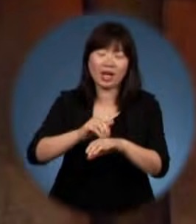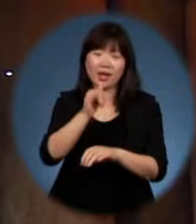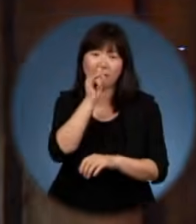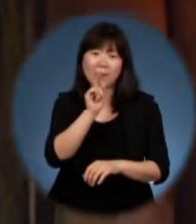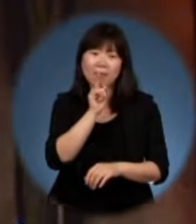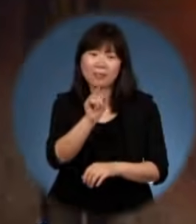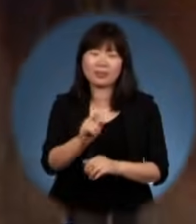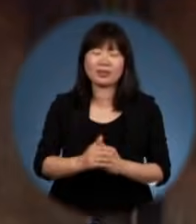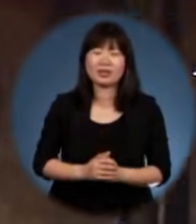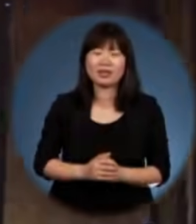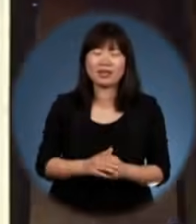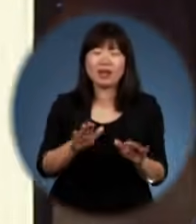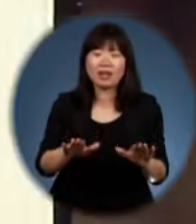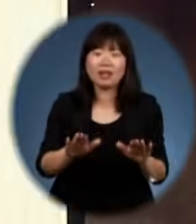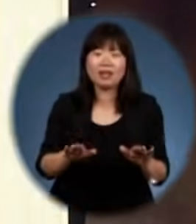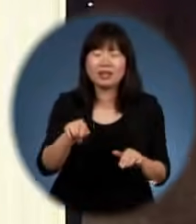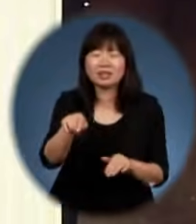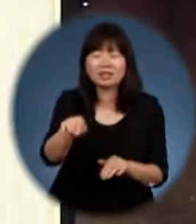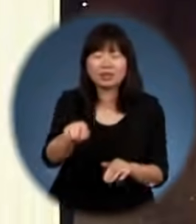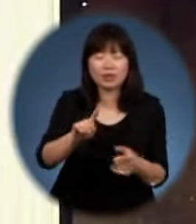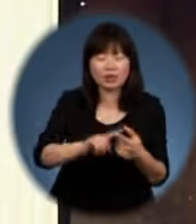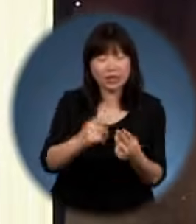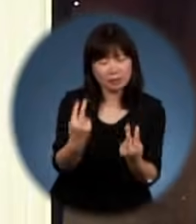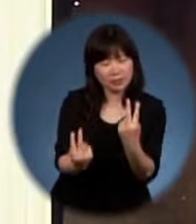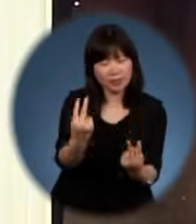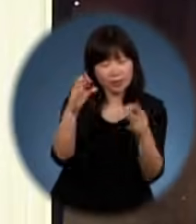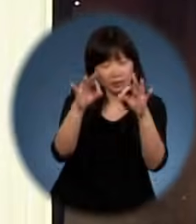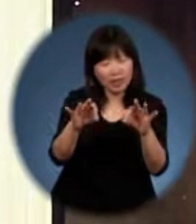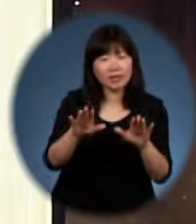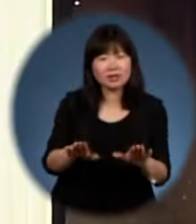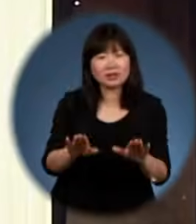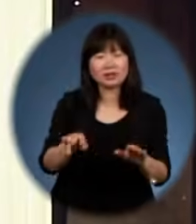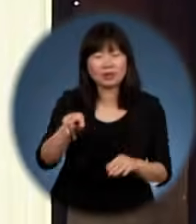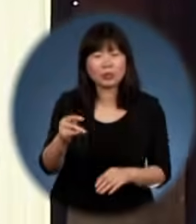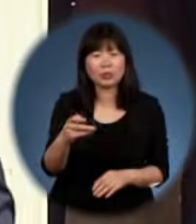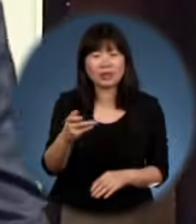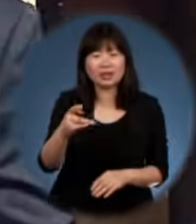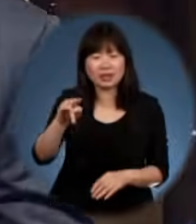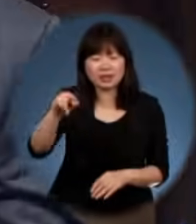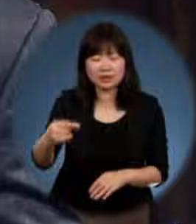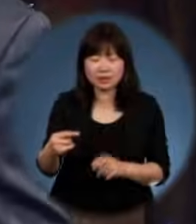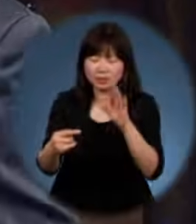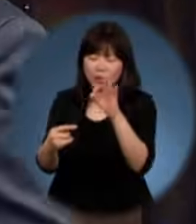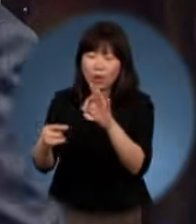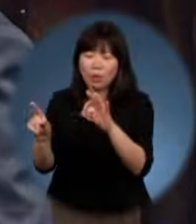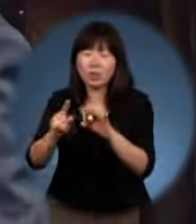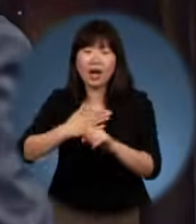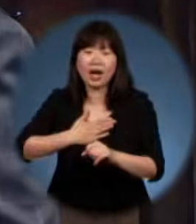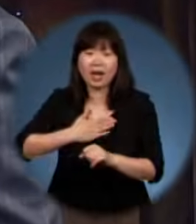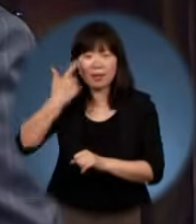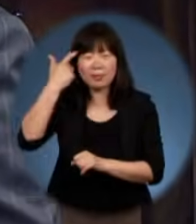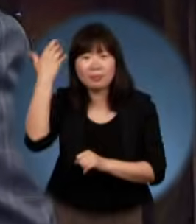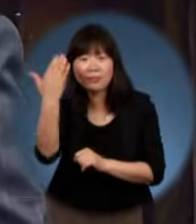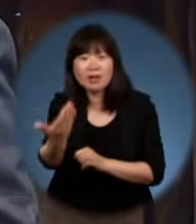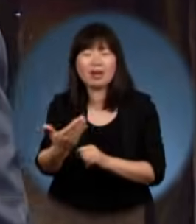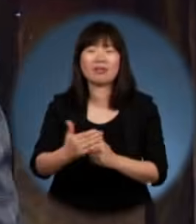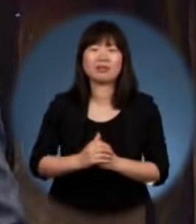차 그 3 비춰볼 때 그러면은 이 소크라테스가 무엇을 알았을까요